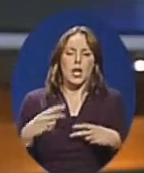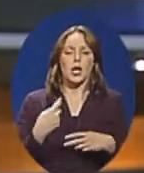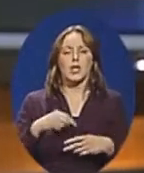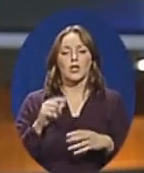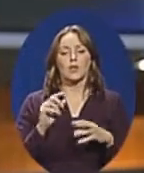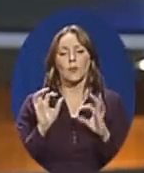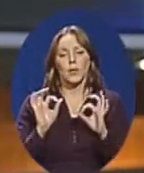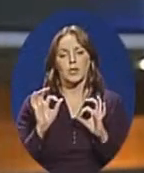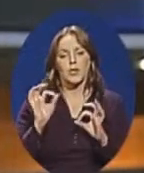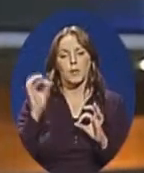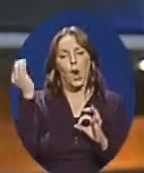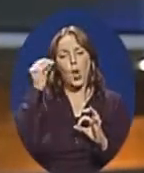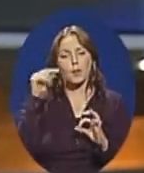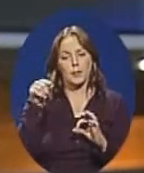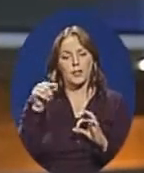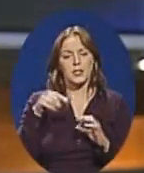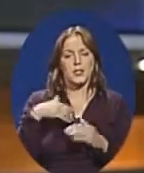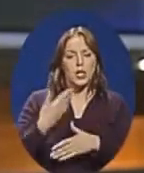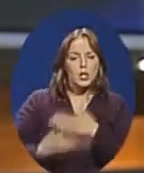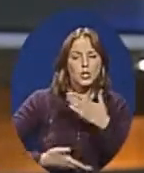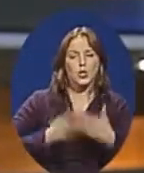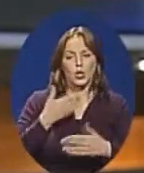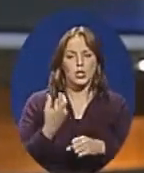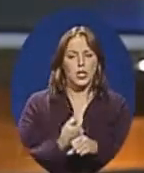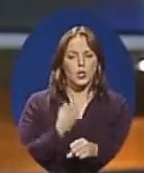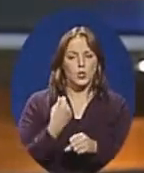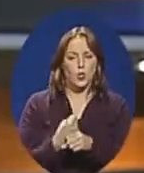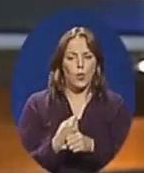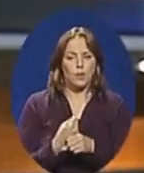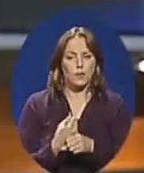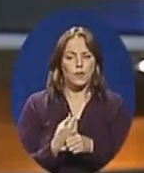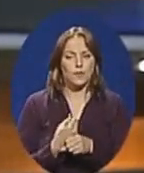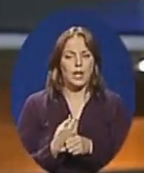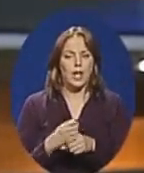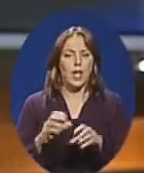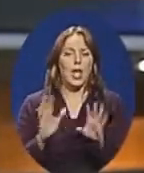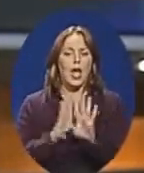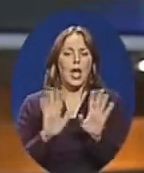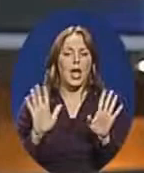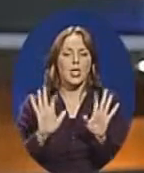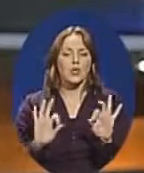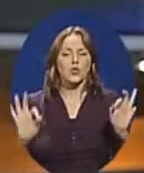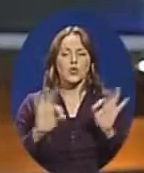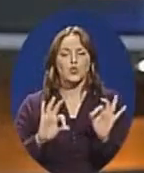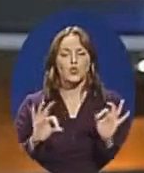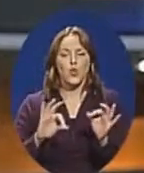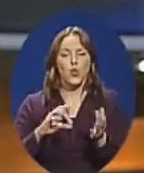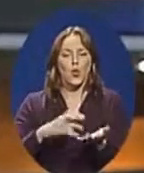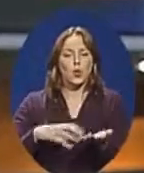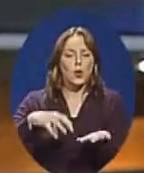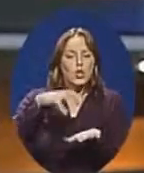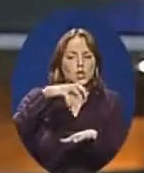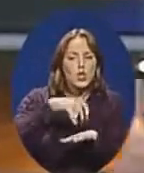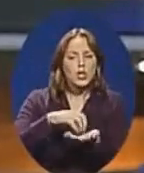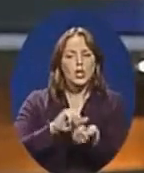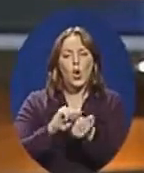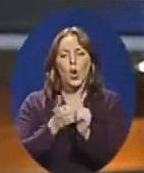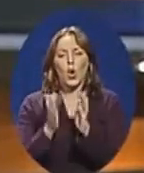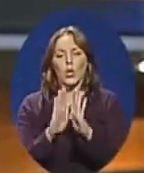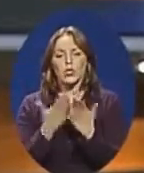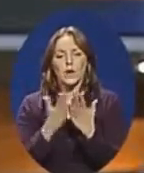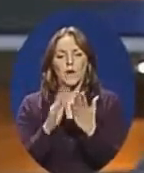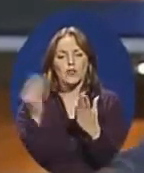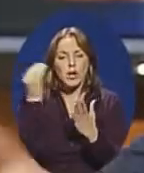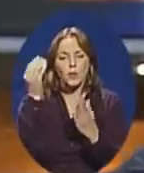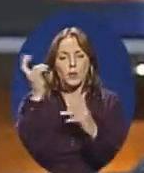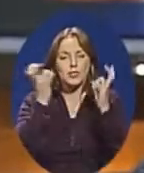אנחנו בעצם לומדים את זה. זה בא תוך כדי תנועה. אין איזשהו דוקטרינה או איזשהו ספר מסוים. אפשר ללמוד